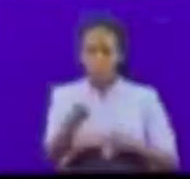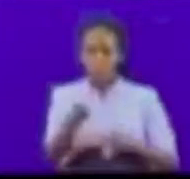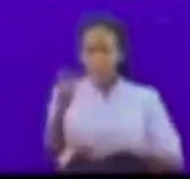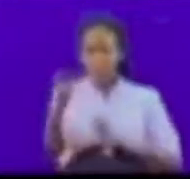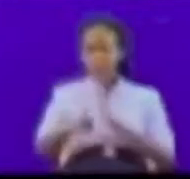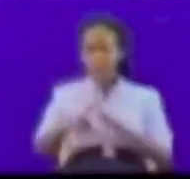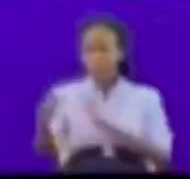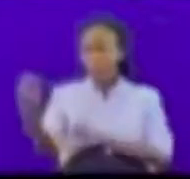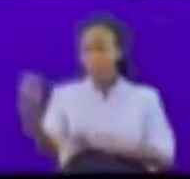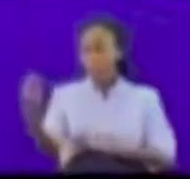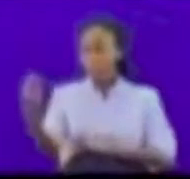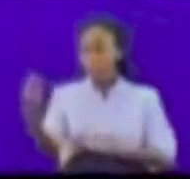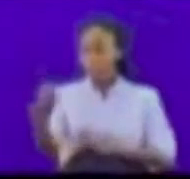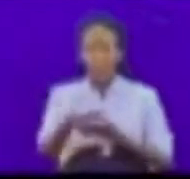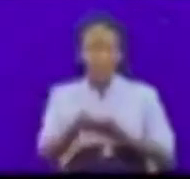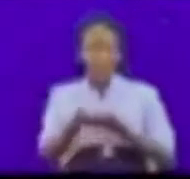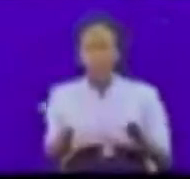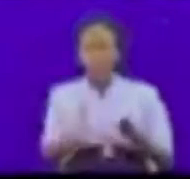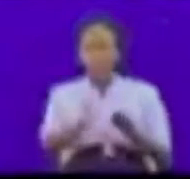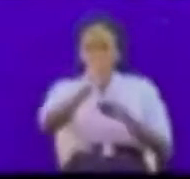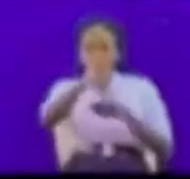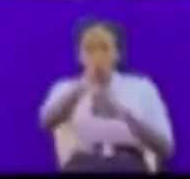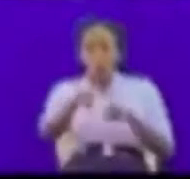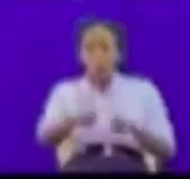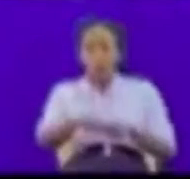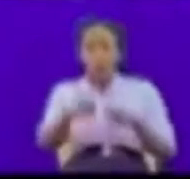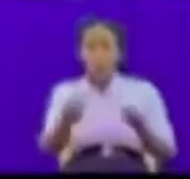363. Hakuna kura iliyoharibika hata moja.